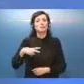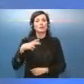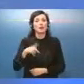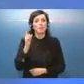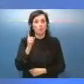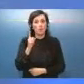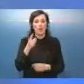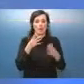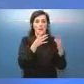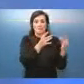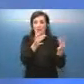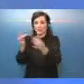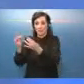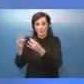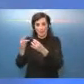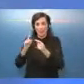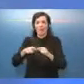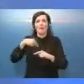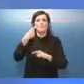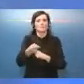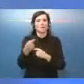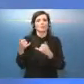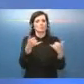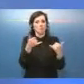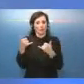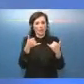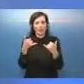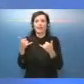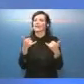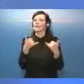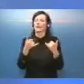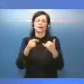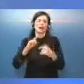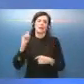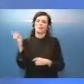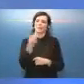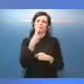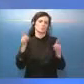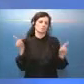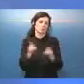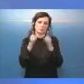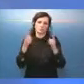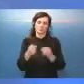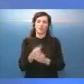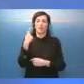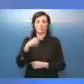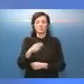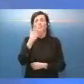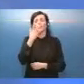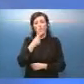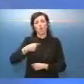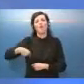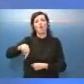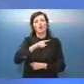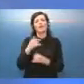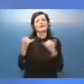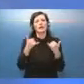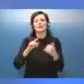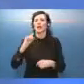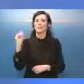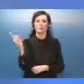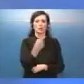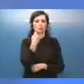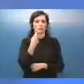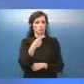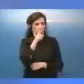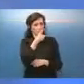che il prossimo Natale sarà L'esperienza veramente di un questi Natale per mesi ci ha anche tutti. dimostrato che E questo è tutelare quello che vogliamo prioritariamente la salute riconquistare, che lo sia per consente di tutti. difendere Ha